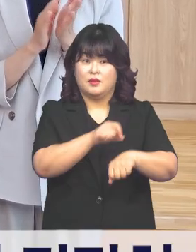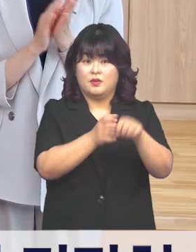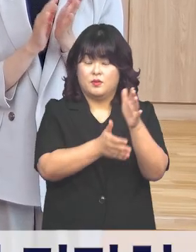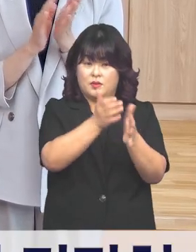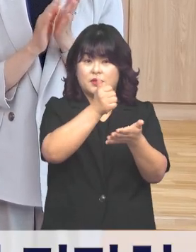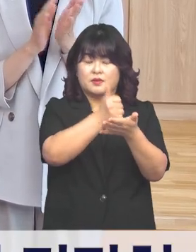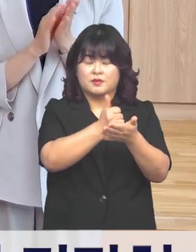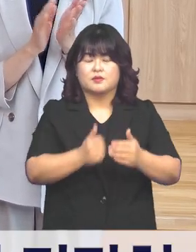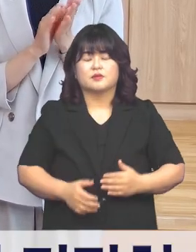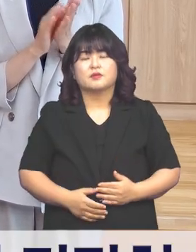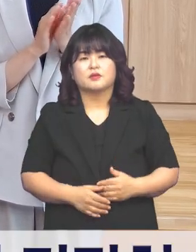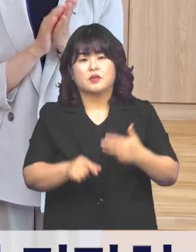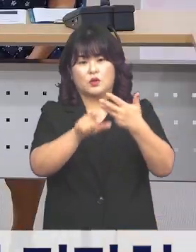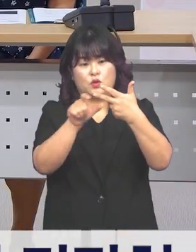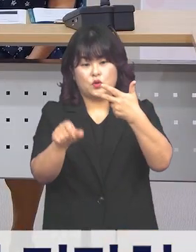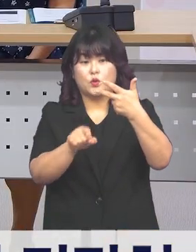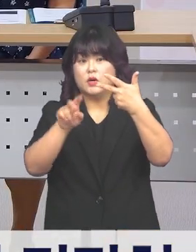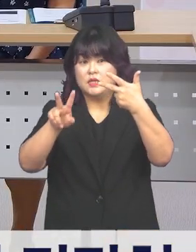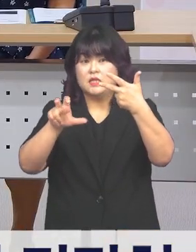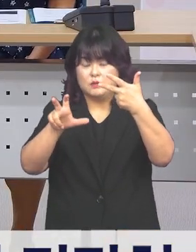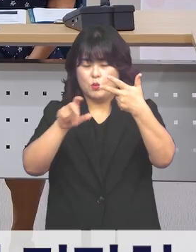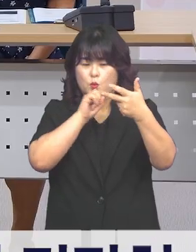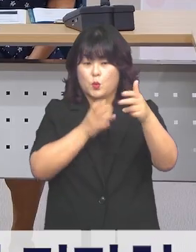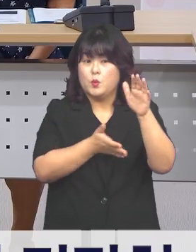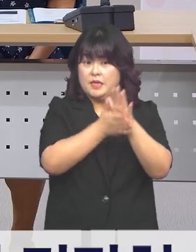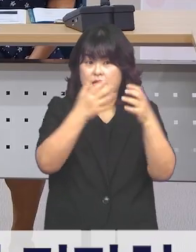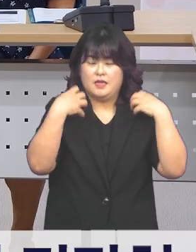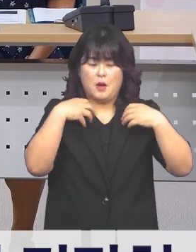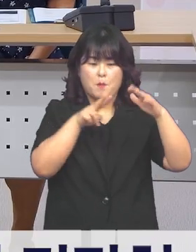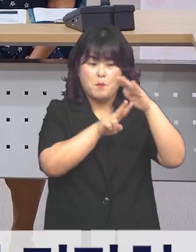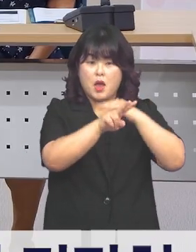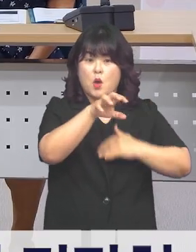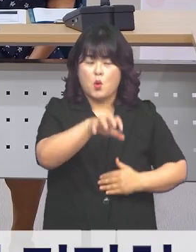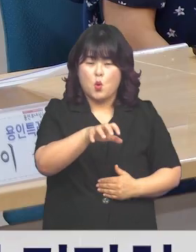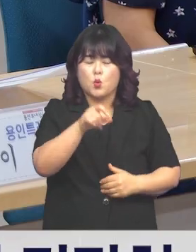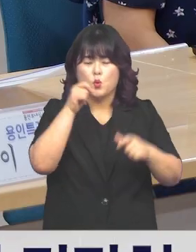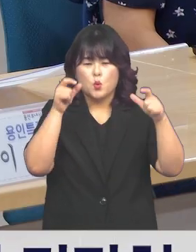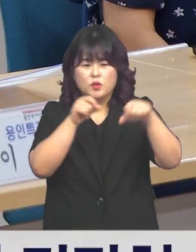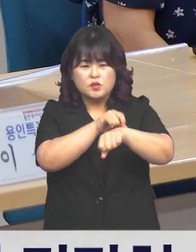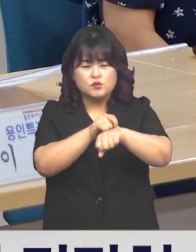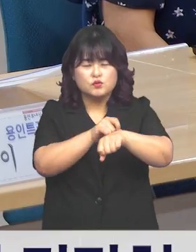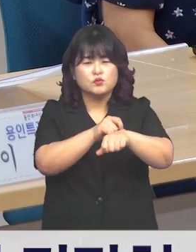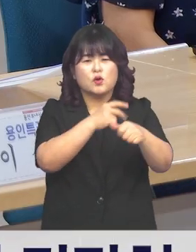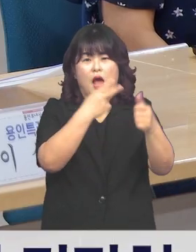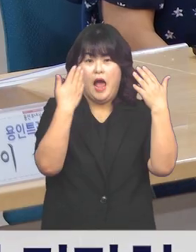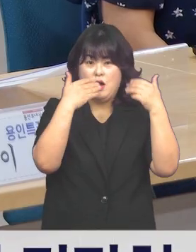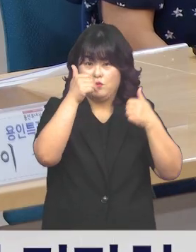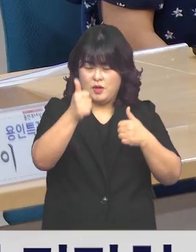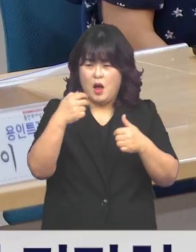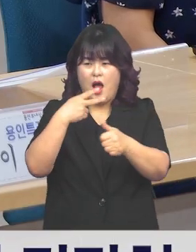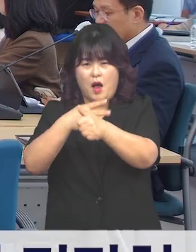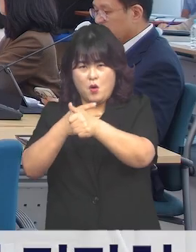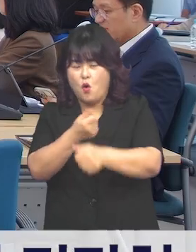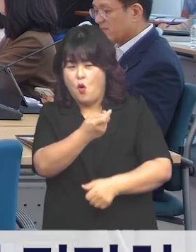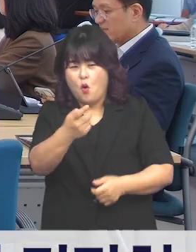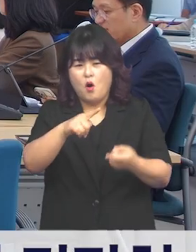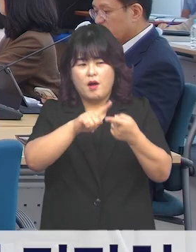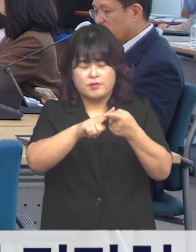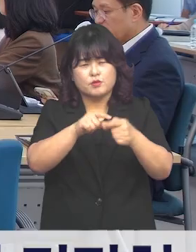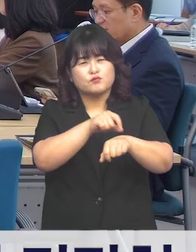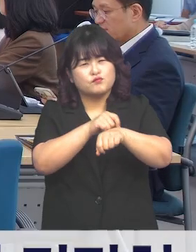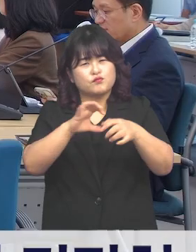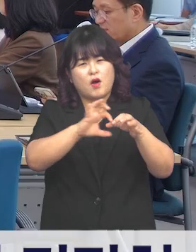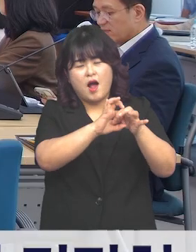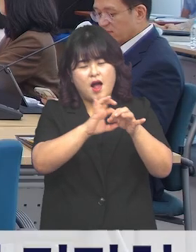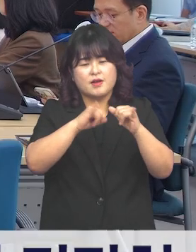이상일 용인 특례시장은 25일 시청 비전홀에서 용인 지역 특수학교장과 특수학급 교사 등 특수교육